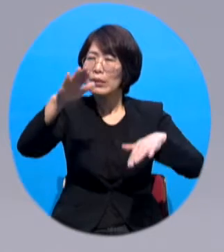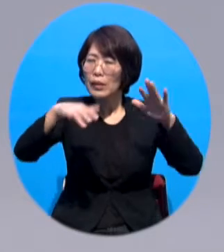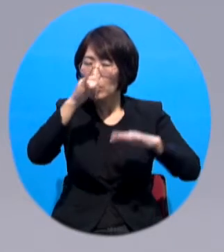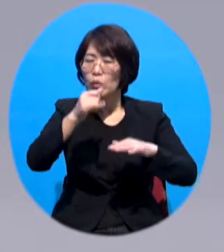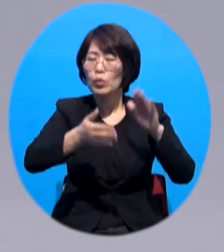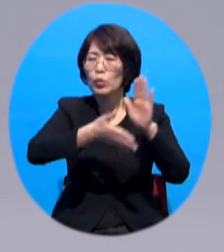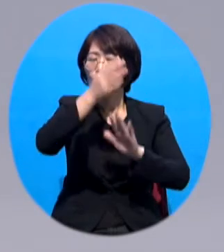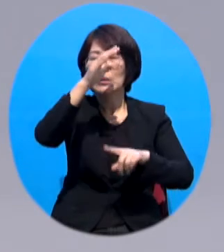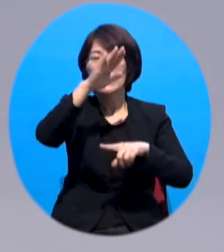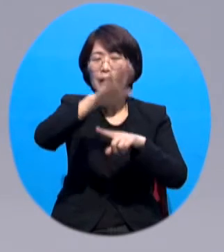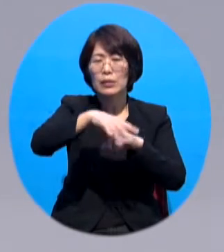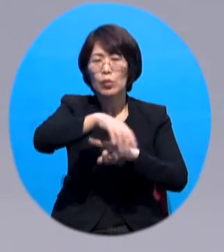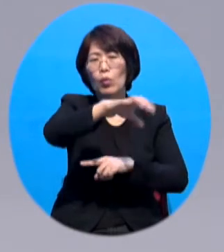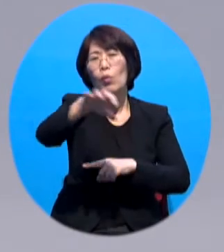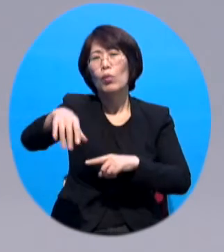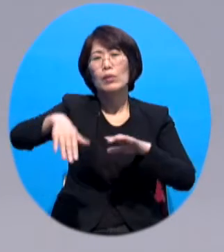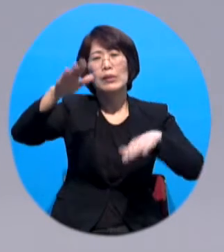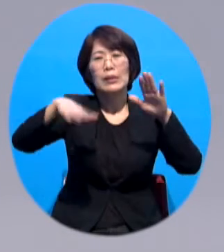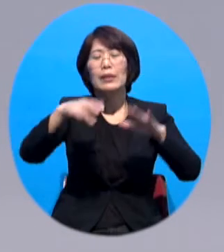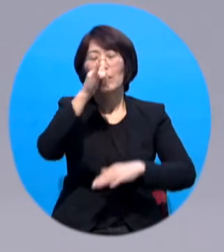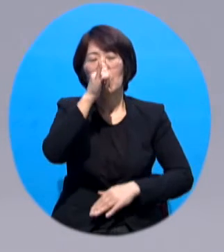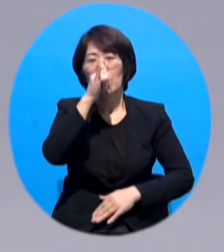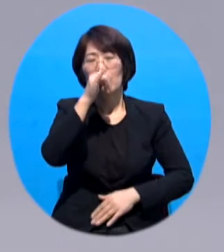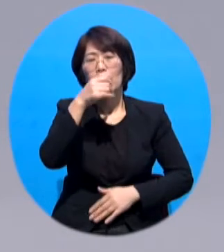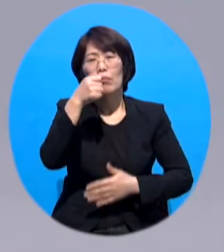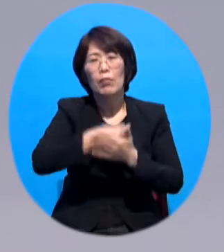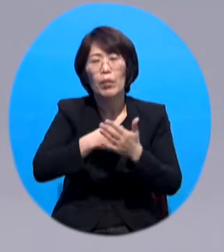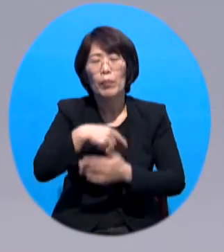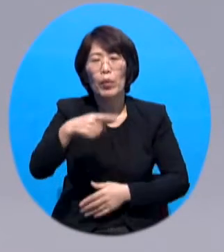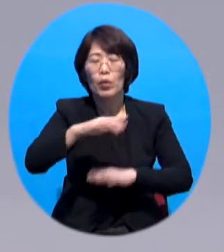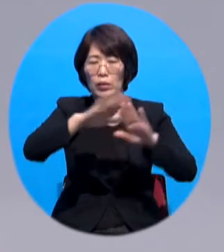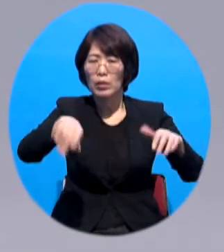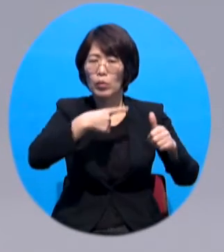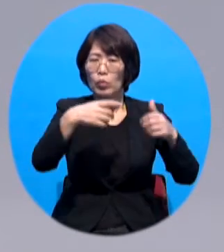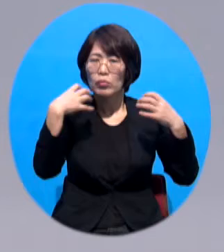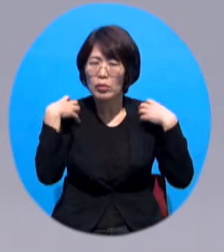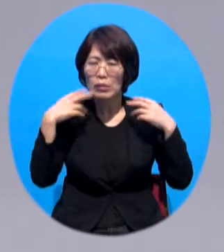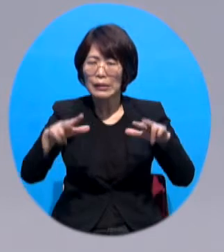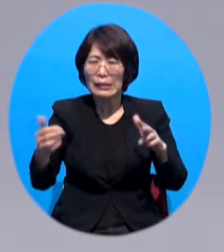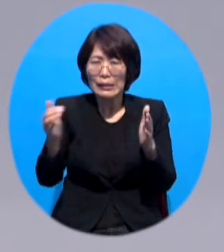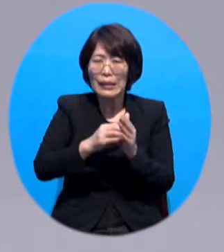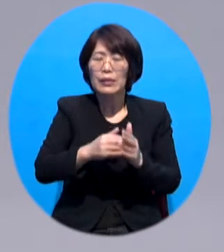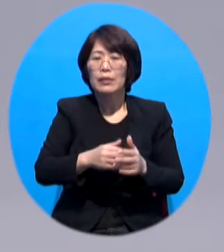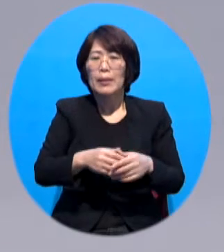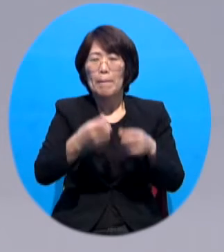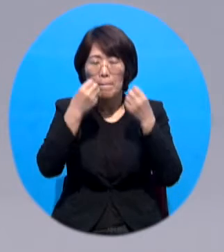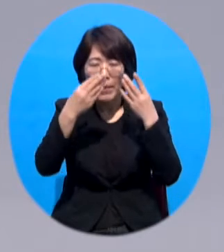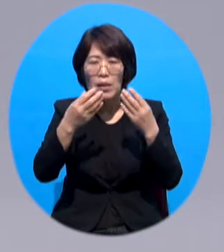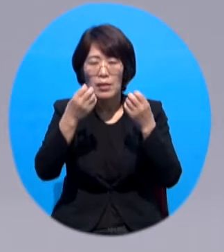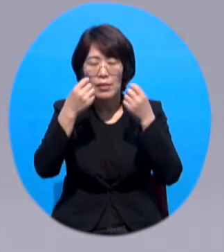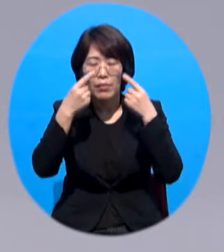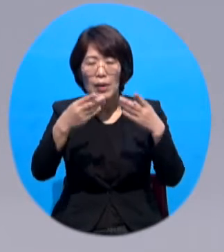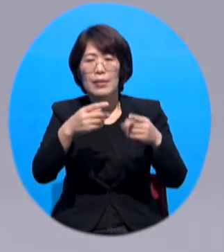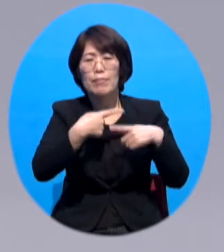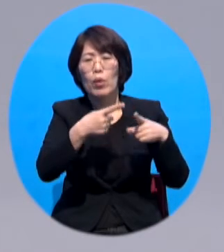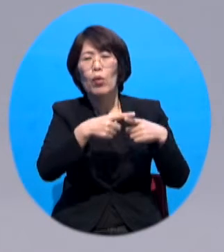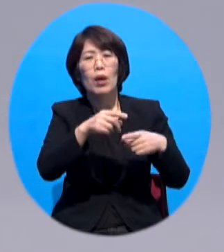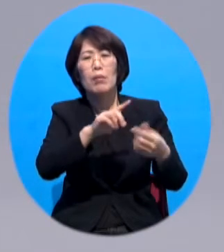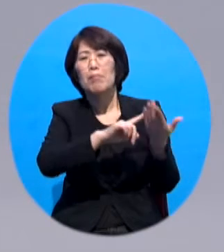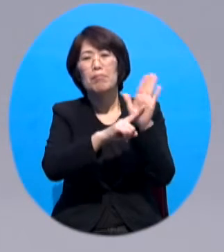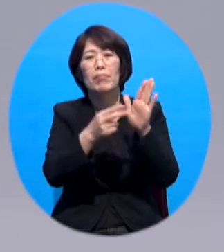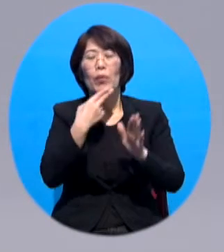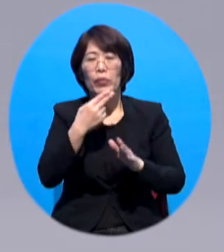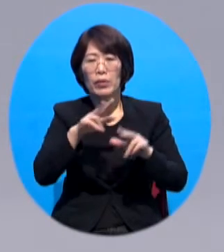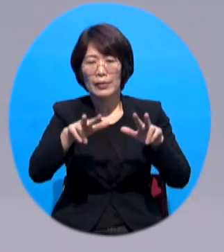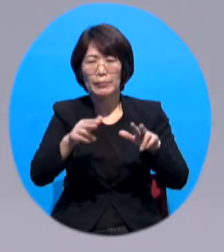토시 와 노천 의 차이도 있을 겁니다 그런데 안타깝게도 천남 기획 정한 지금까지 명확한 진단 조차 내릴 못했습니다